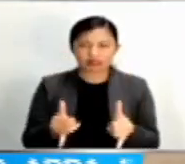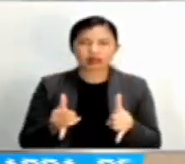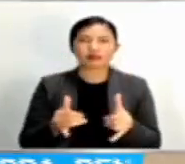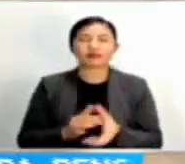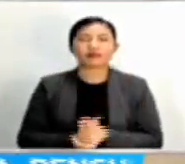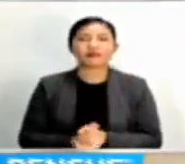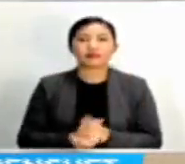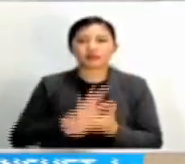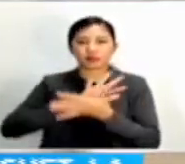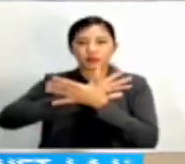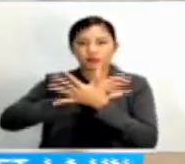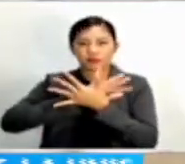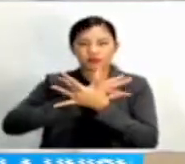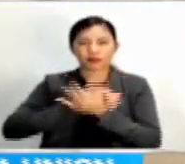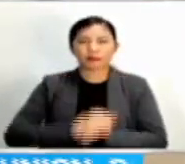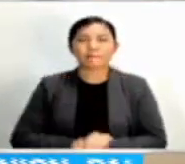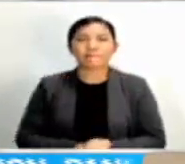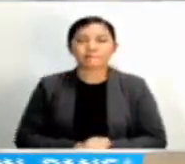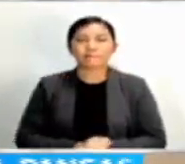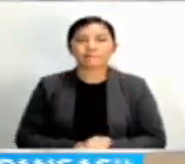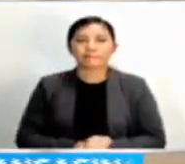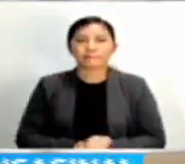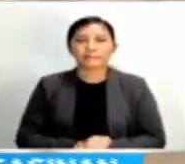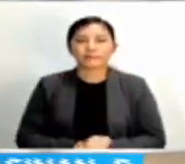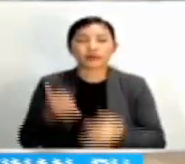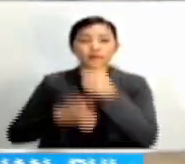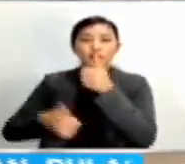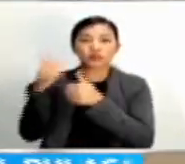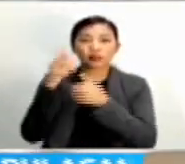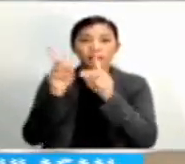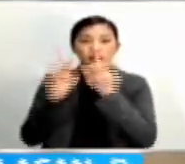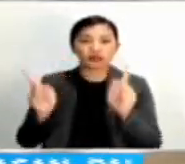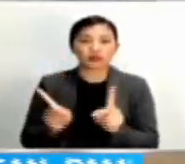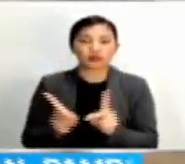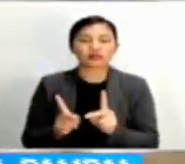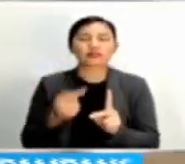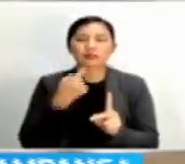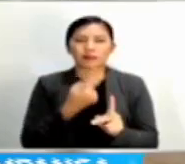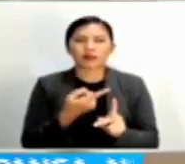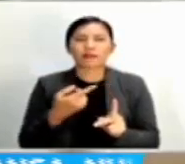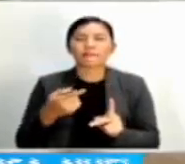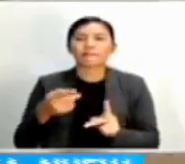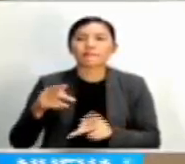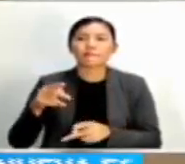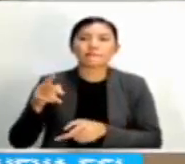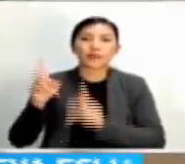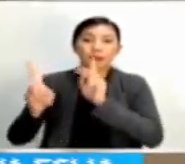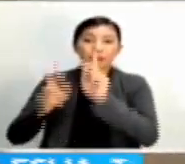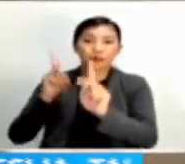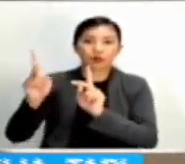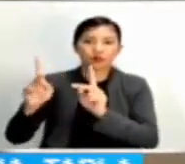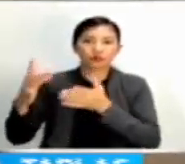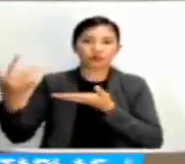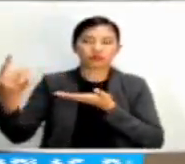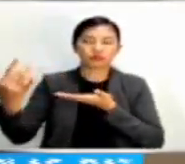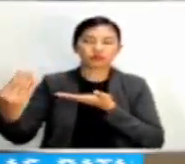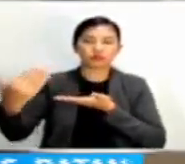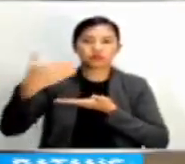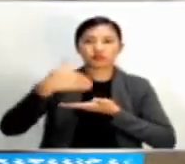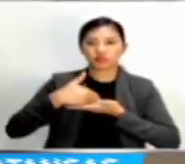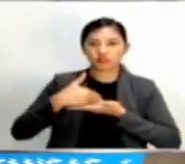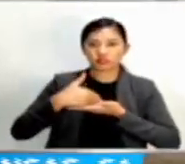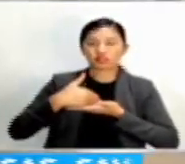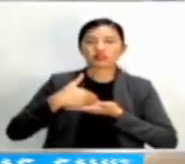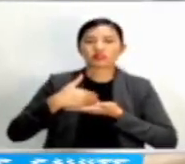Chief Wenson Arzaga, ang pagpasok sa Puerto Princesa ng mga galing sa ibang lugar matapos magluwag ang IATF ang